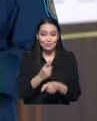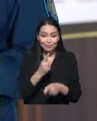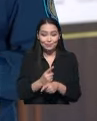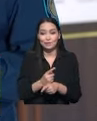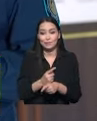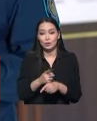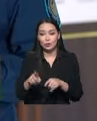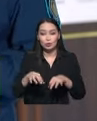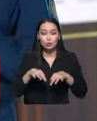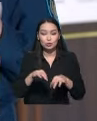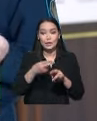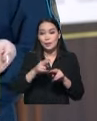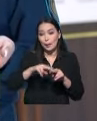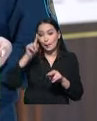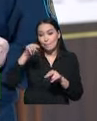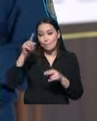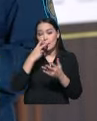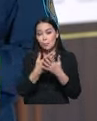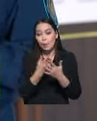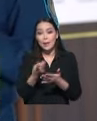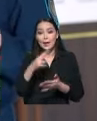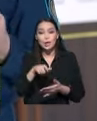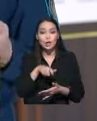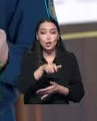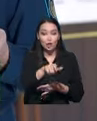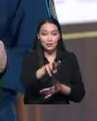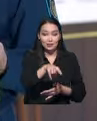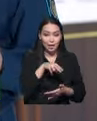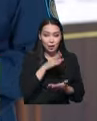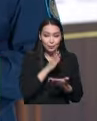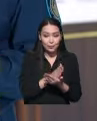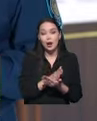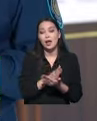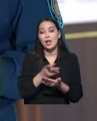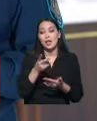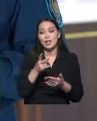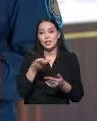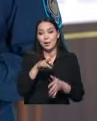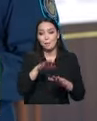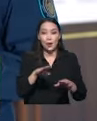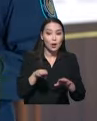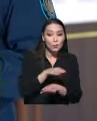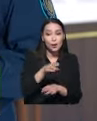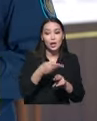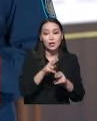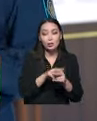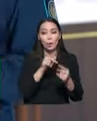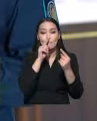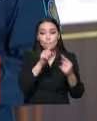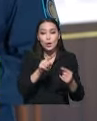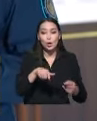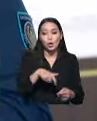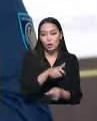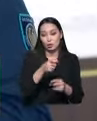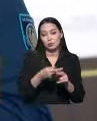белгісімен белгіленген екі жолағы бар және екі жақты жолға шығу, ол бұдан кейін қарсы жүріс жолағына шығу